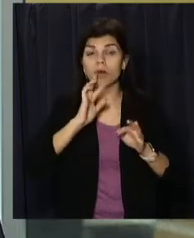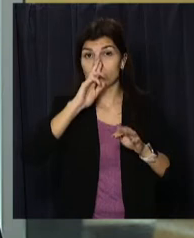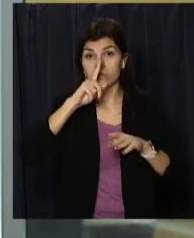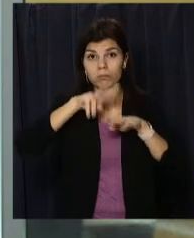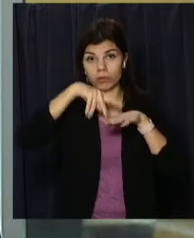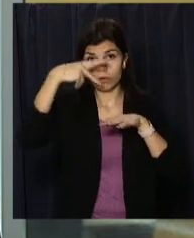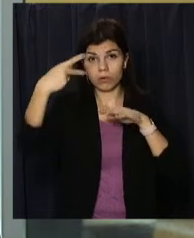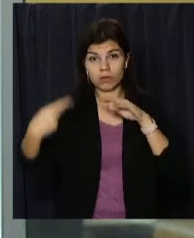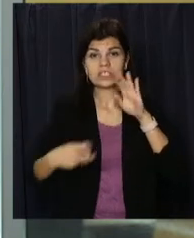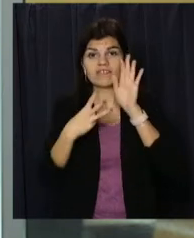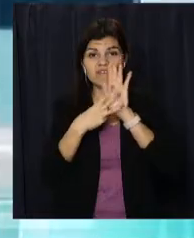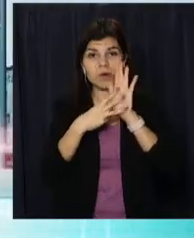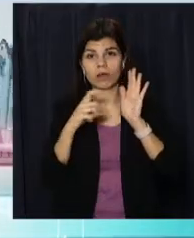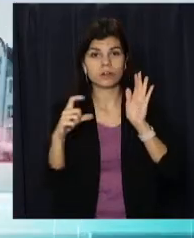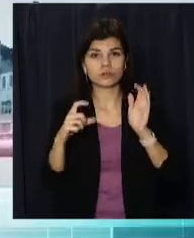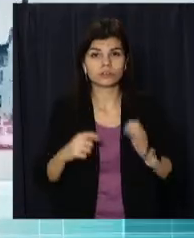випала.